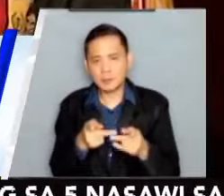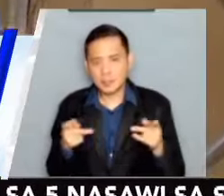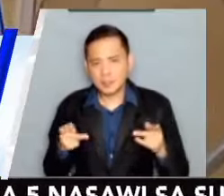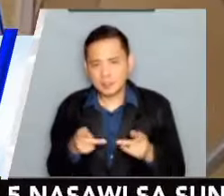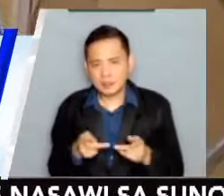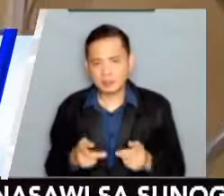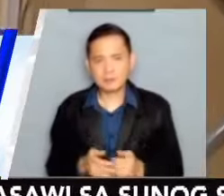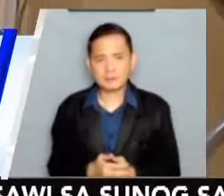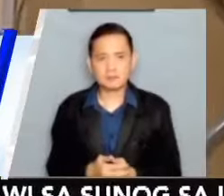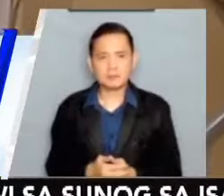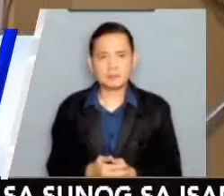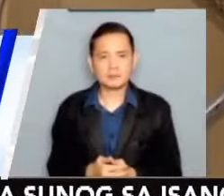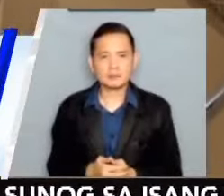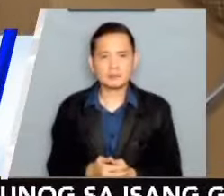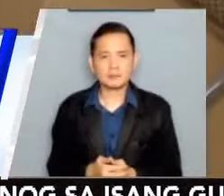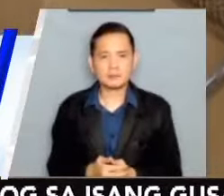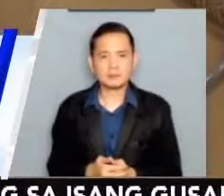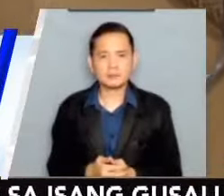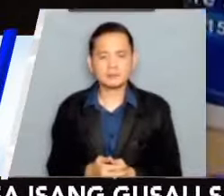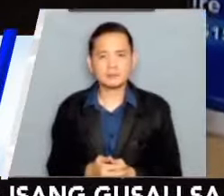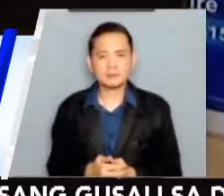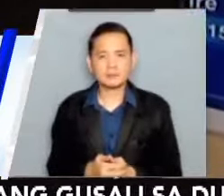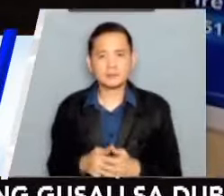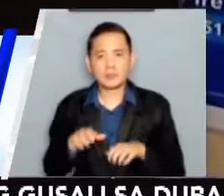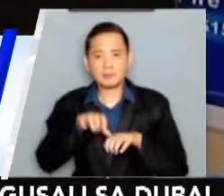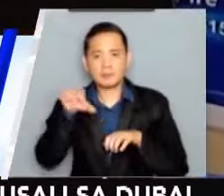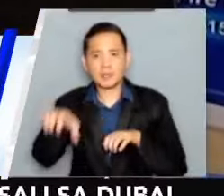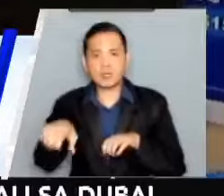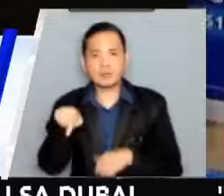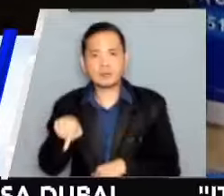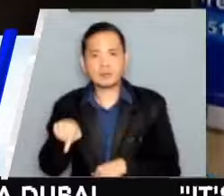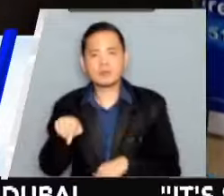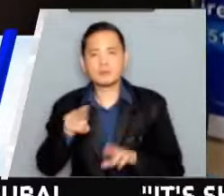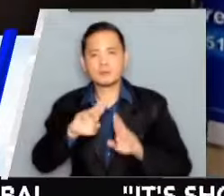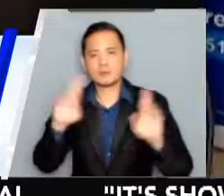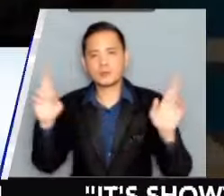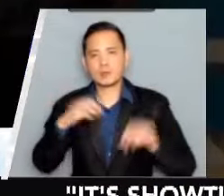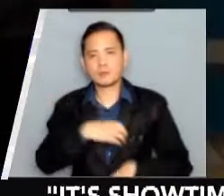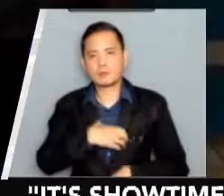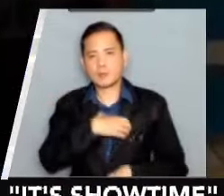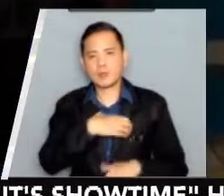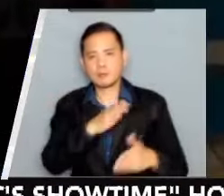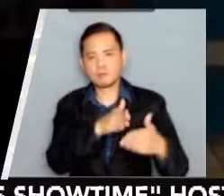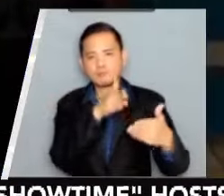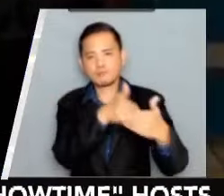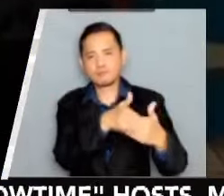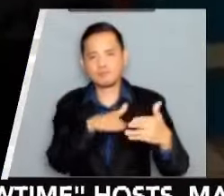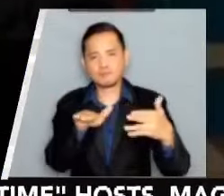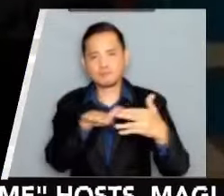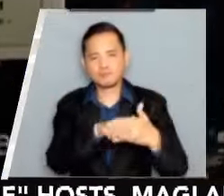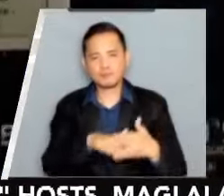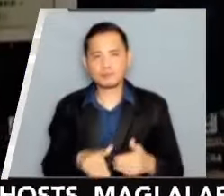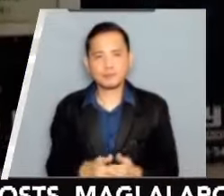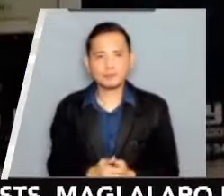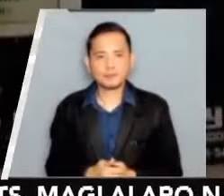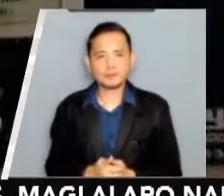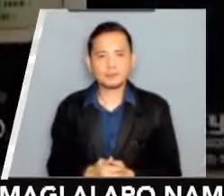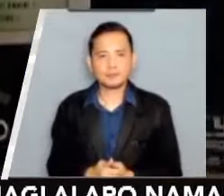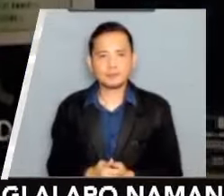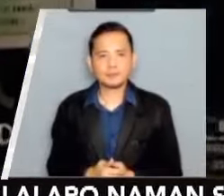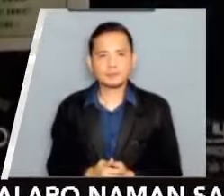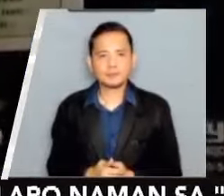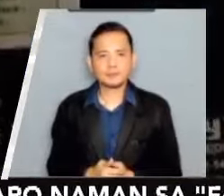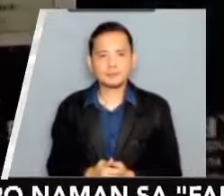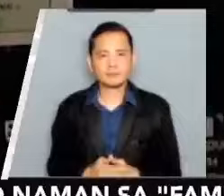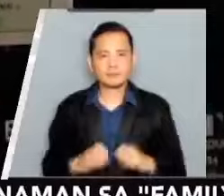pusa. Desidido naman ang mga kapitbahay ni Godoy na sampahan siya ng reklamo. Handa raw harapin niya ni Godoy. Nico Wahe,